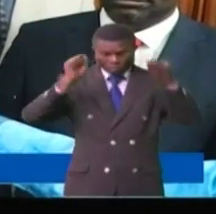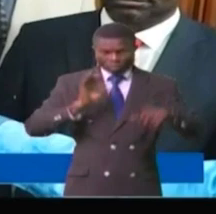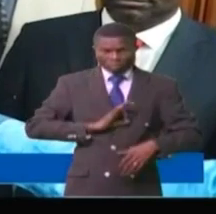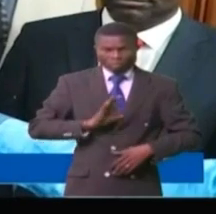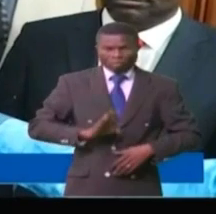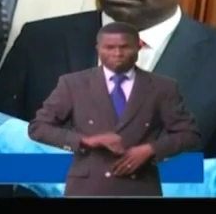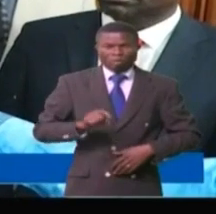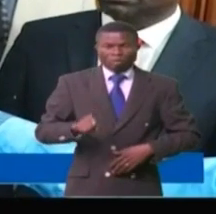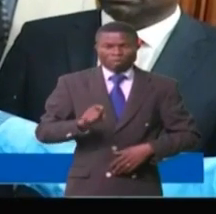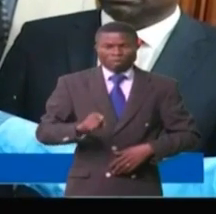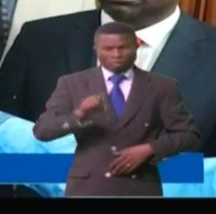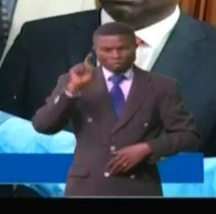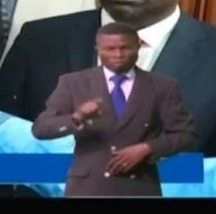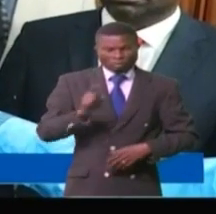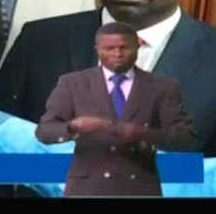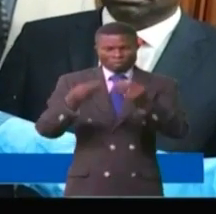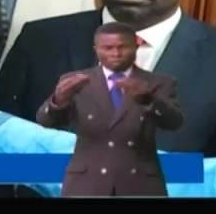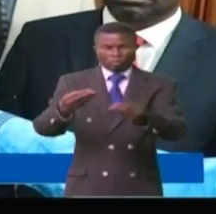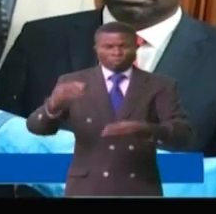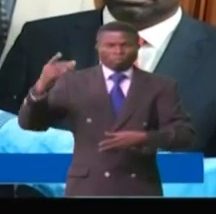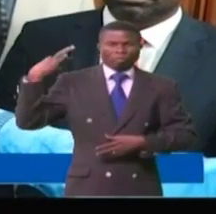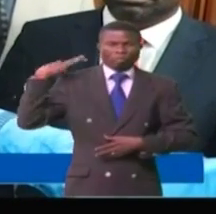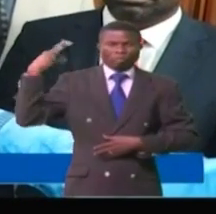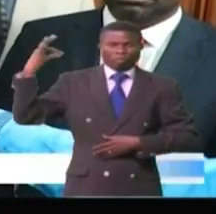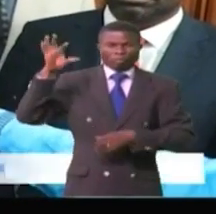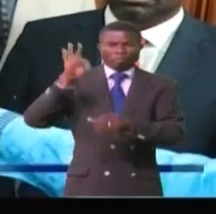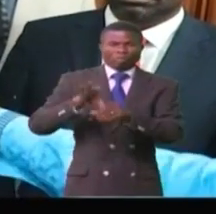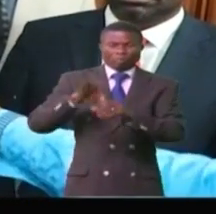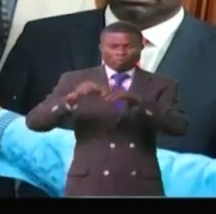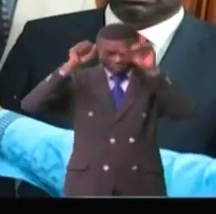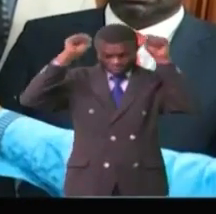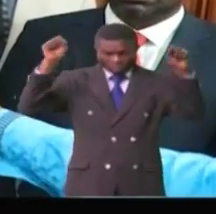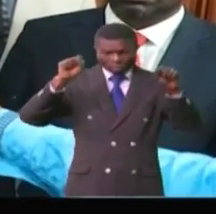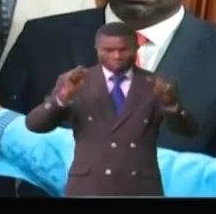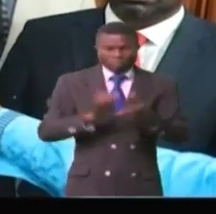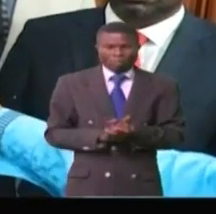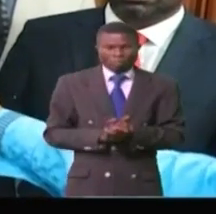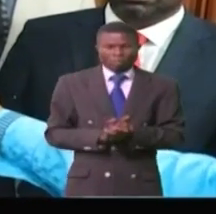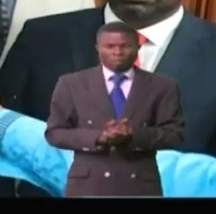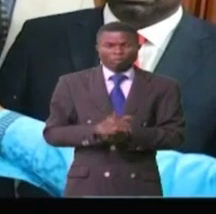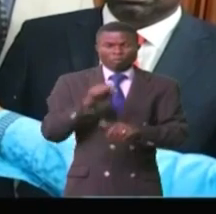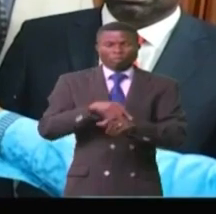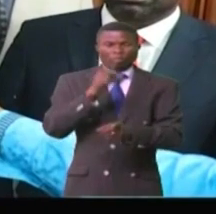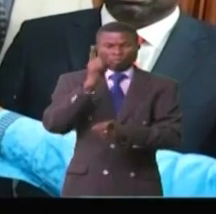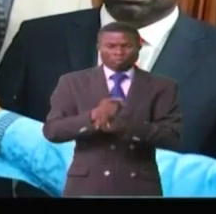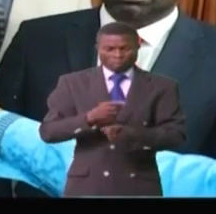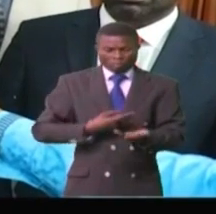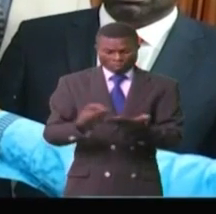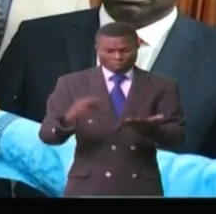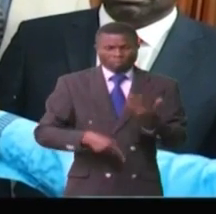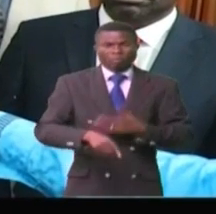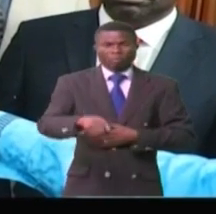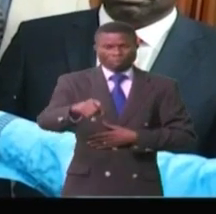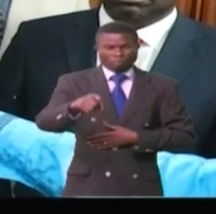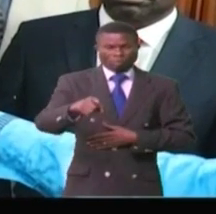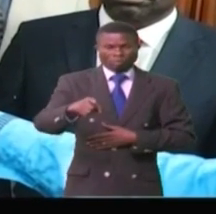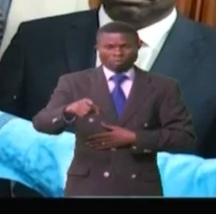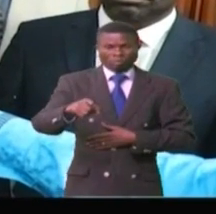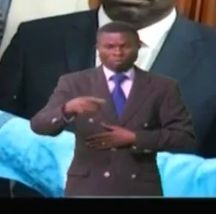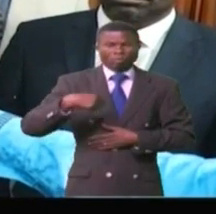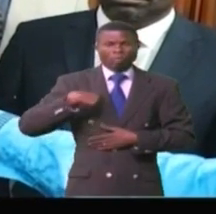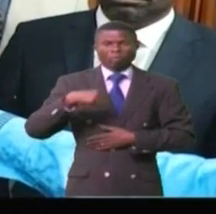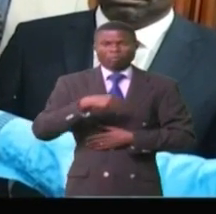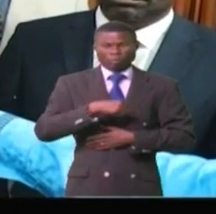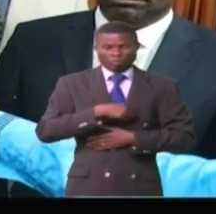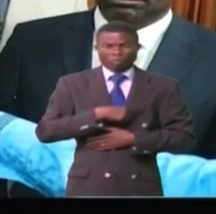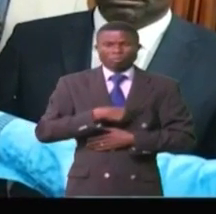Antoine Tshisekedi Tshilombo doit déposer sa candidature à l'élection présidentielle dans les jours qui suivent, au courant de cette semaine. Donc,